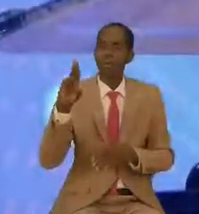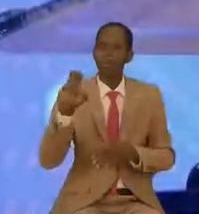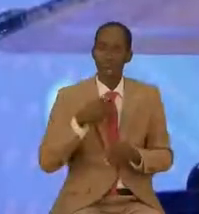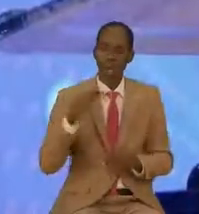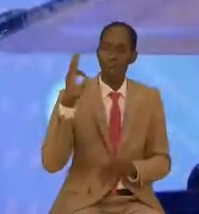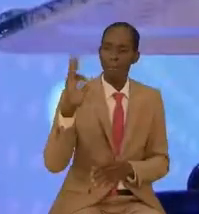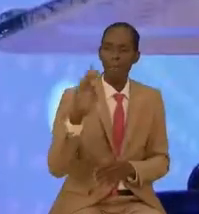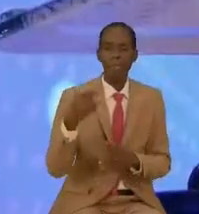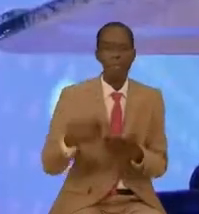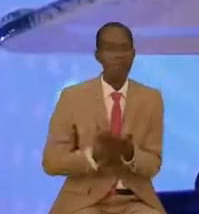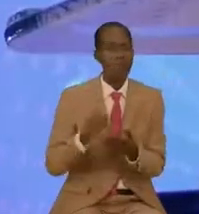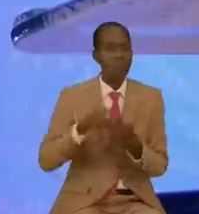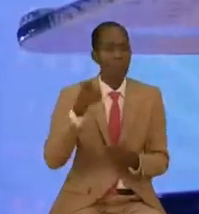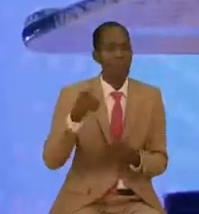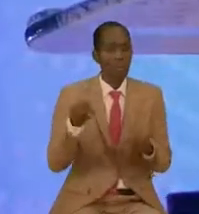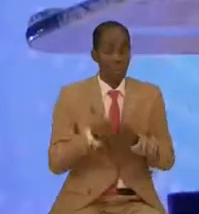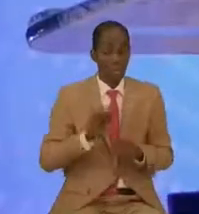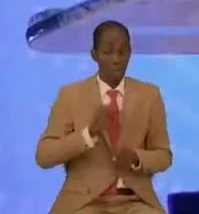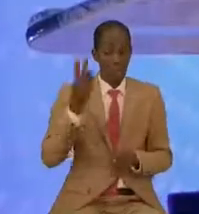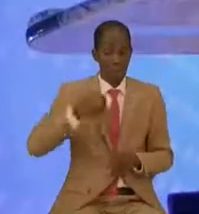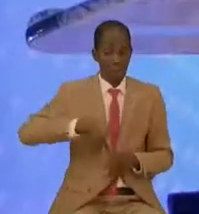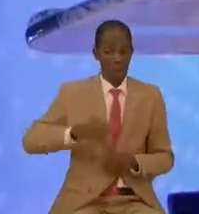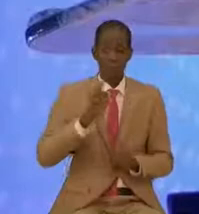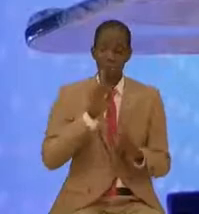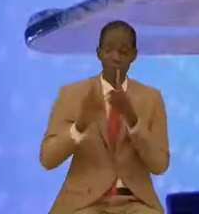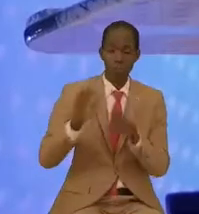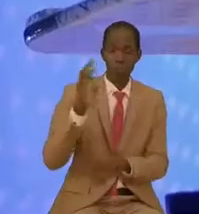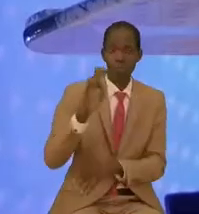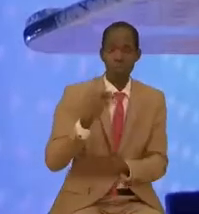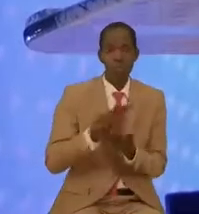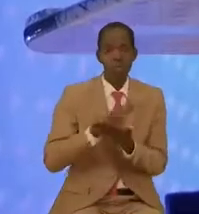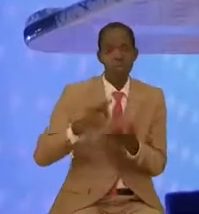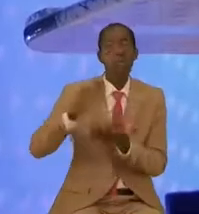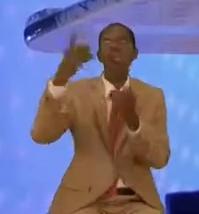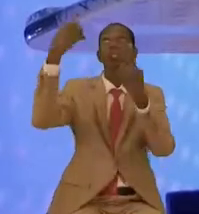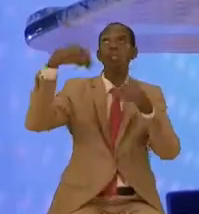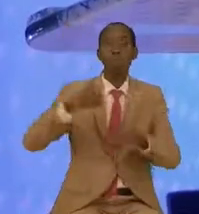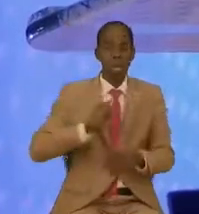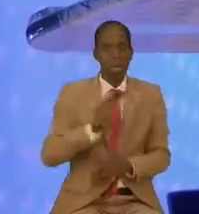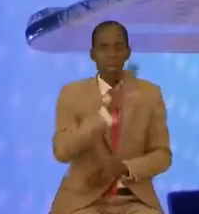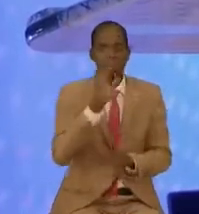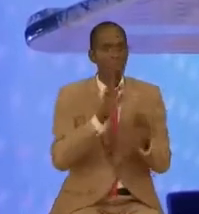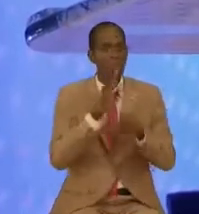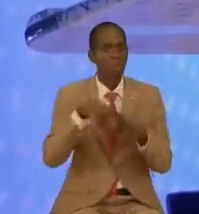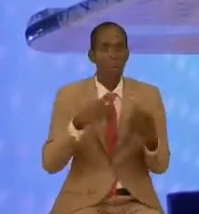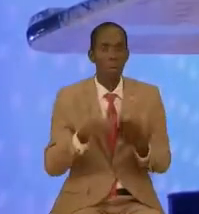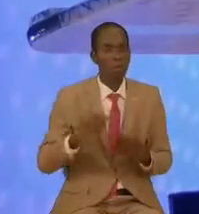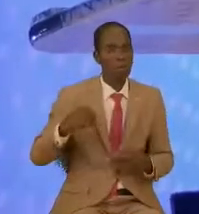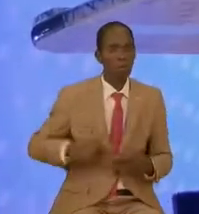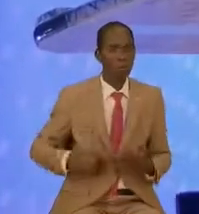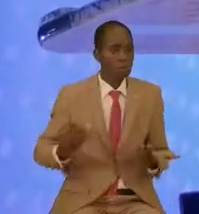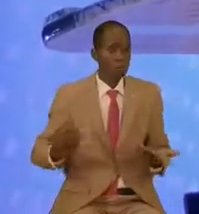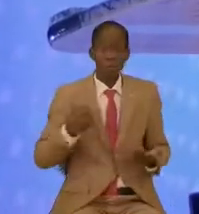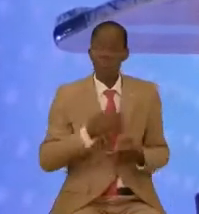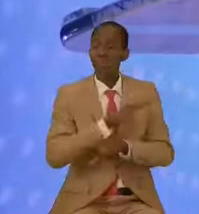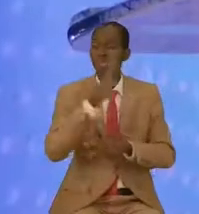je leur ai prêché l'évangile. Lorsque je parlais, le Saint-Esprit était descendu sur eux. Je n'avais pas parlé de la